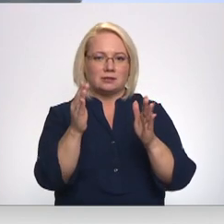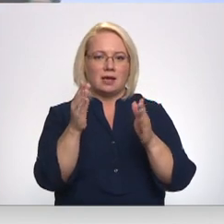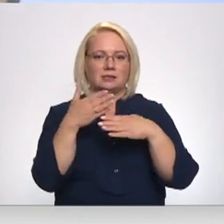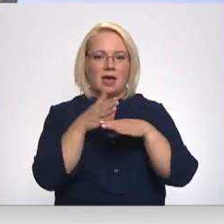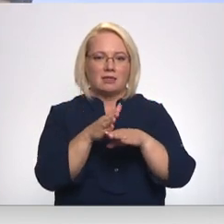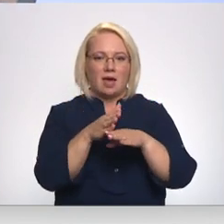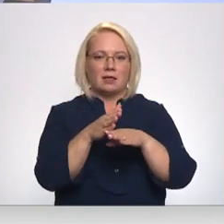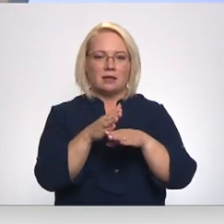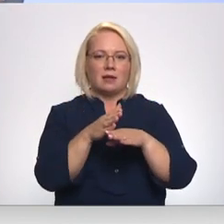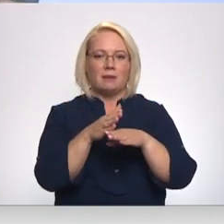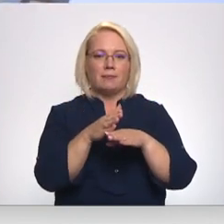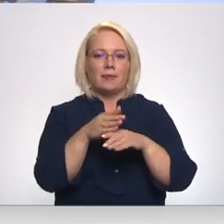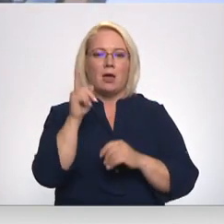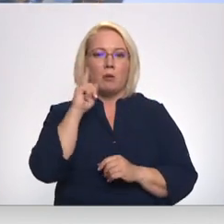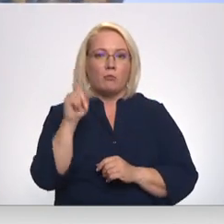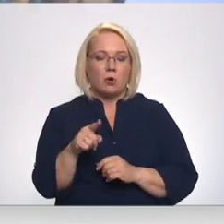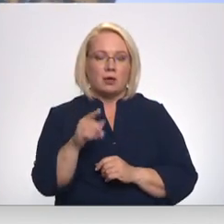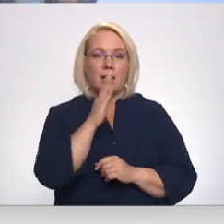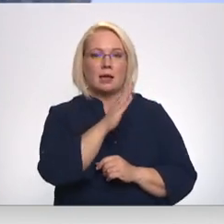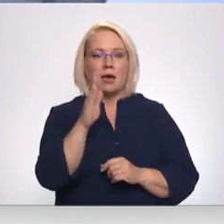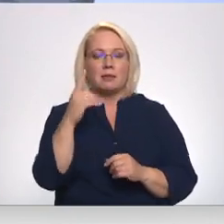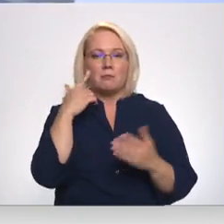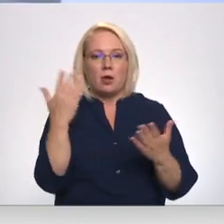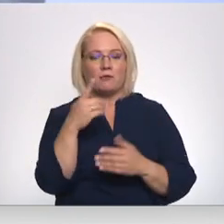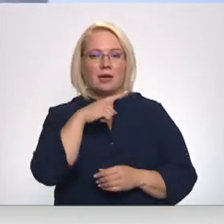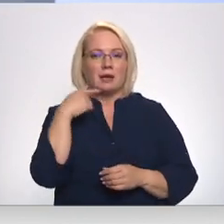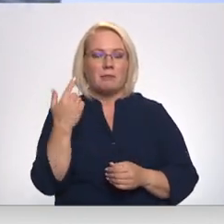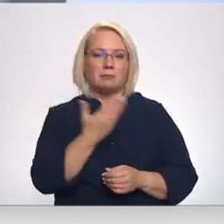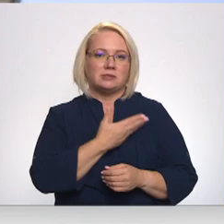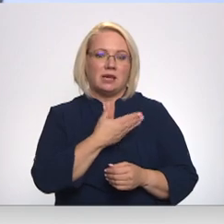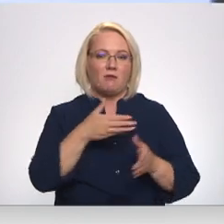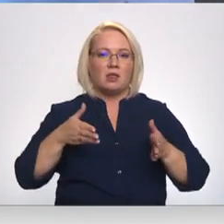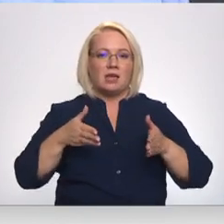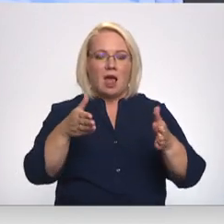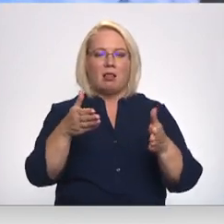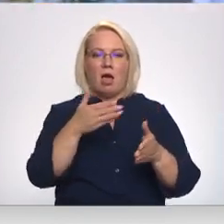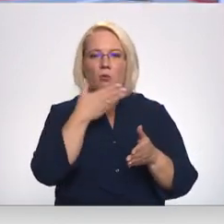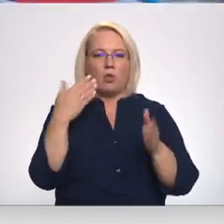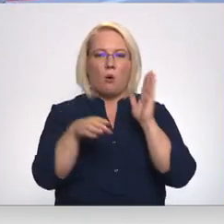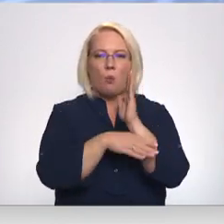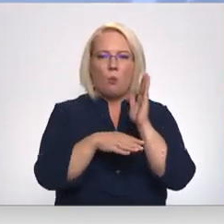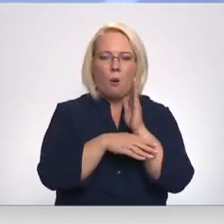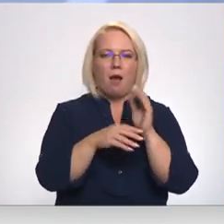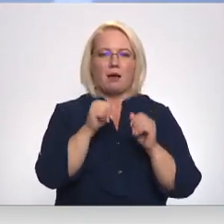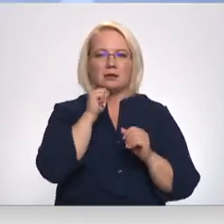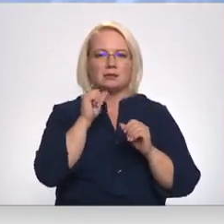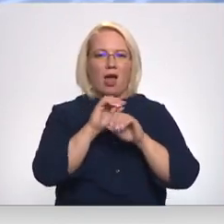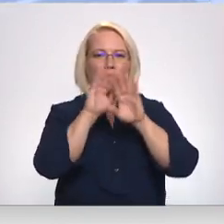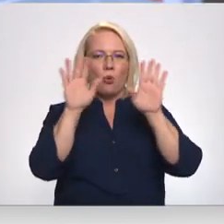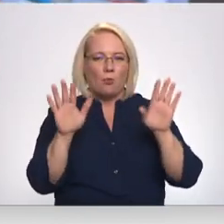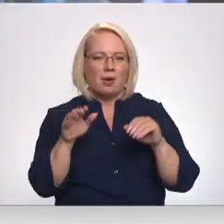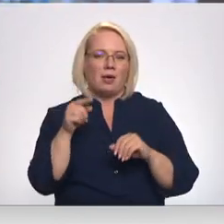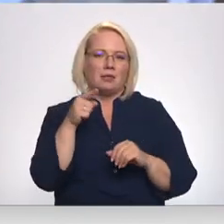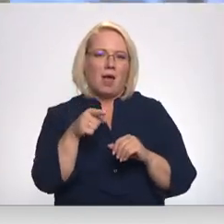atdalītu braucamās daļas. Tad, protams, kārtas no mums var padomāt, vai mēs gribētu dzīvot tādā ielā, kur nav zaļuma, kur nav koki. Ja? Tad, protams, ka tas